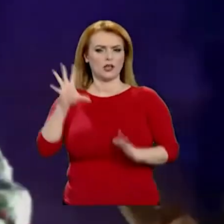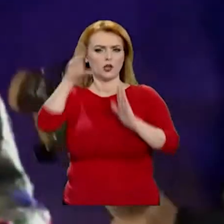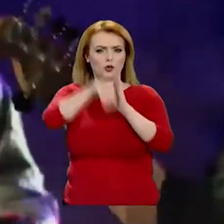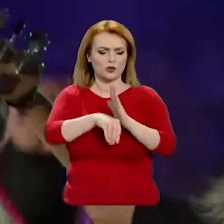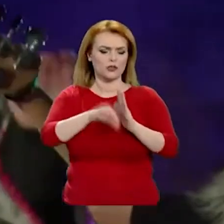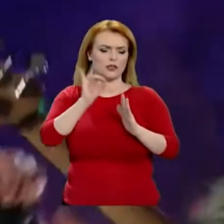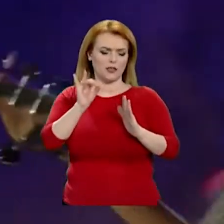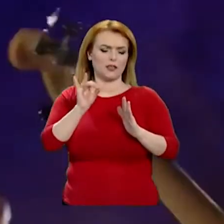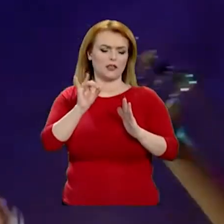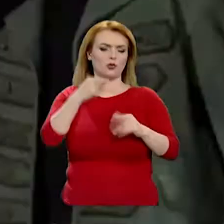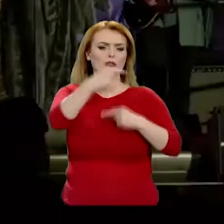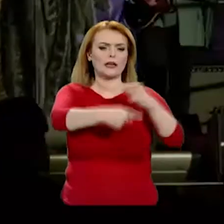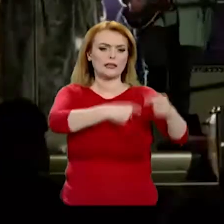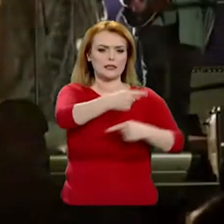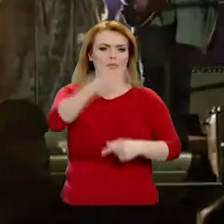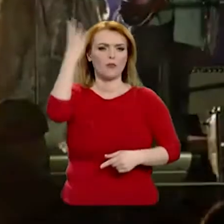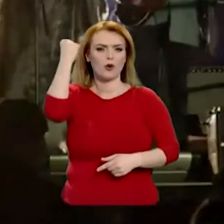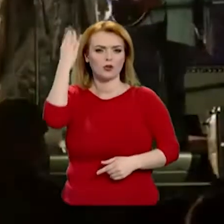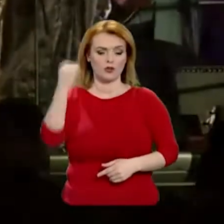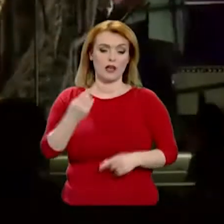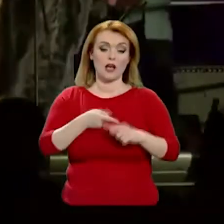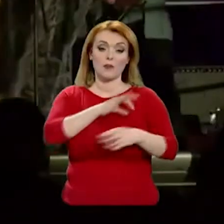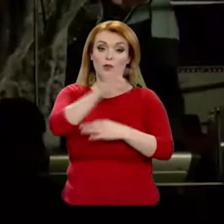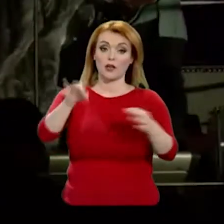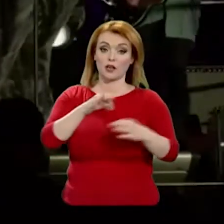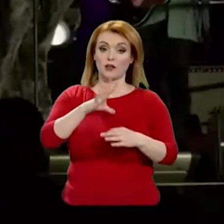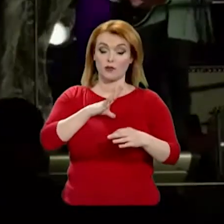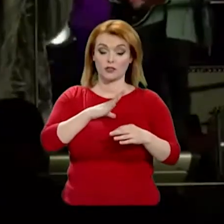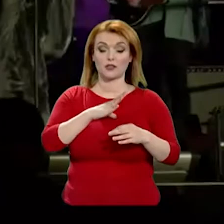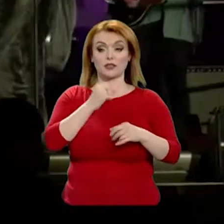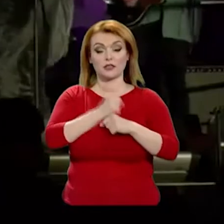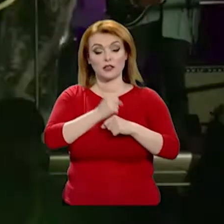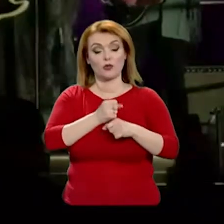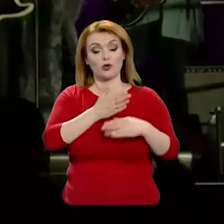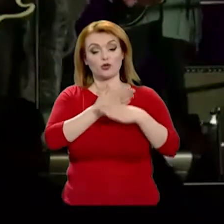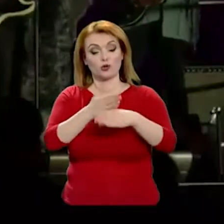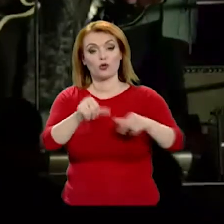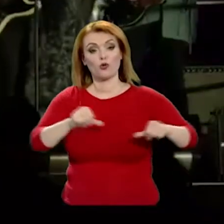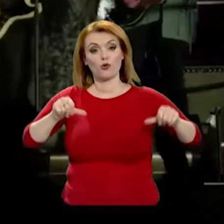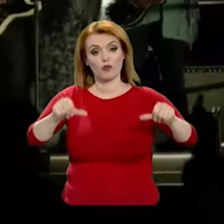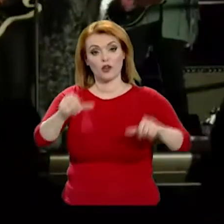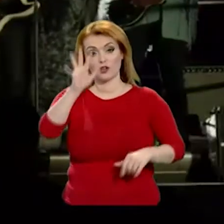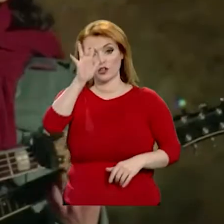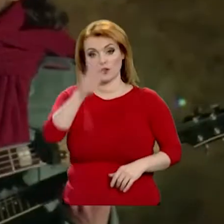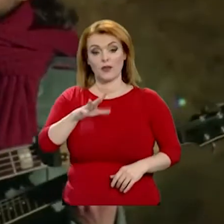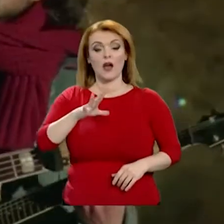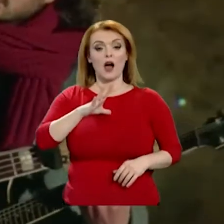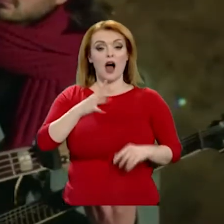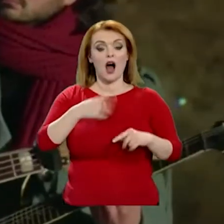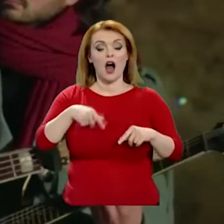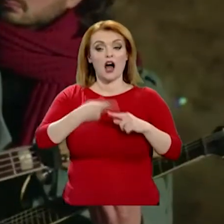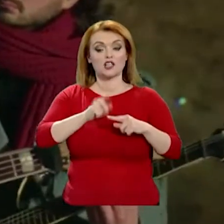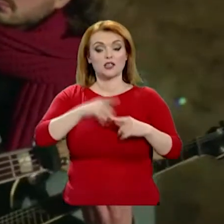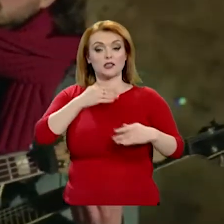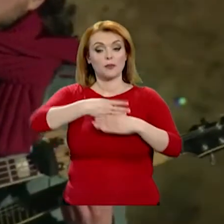proiectul sa desfășurat sub egida Guvernului și ale mutat la Chișinău și a continuat în mai multe localități din țara noastră emoțiile și